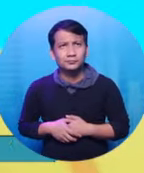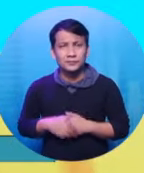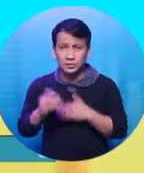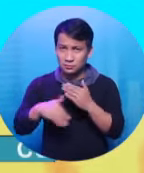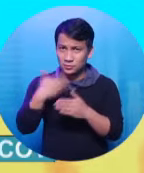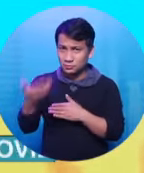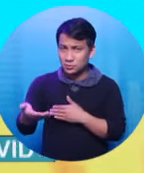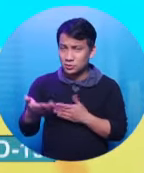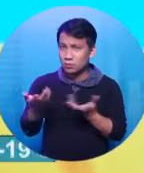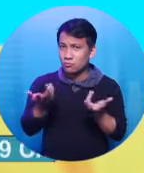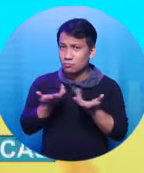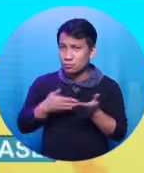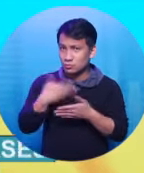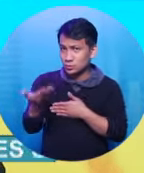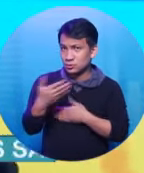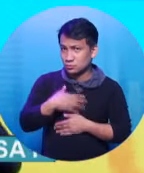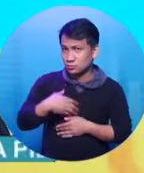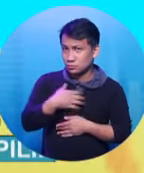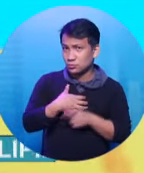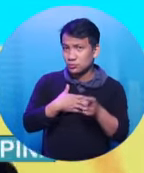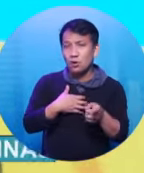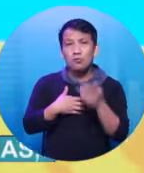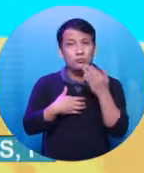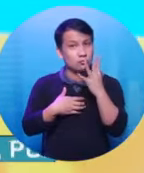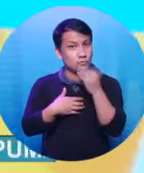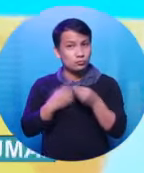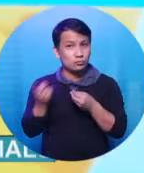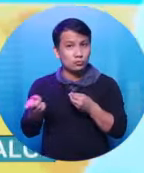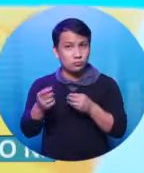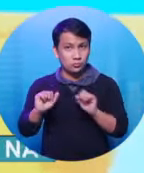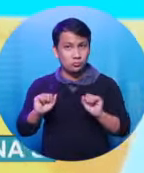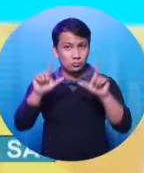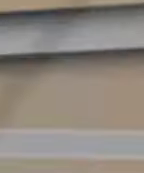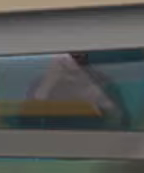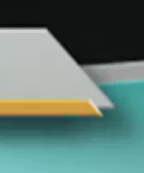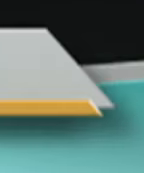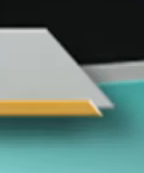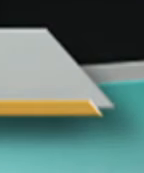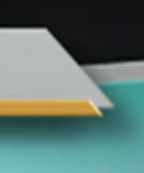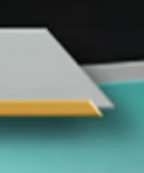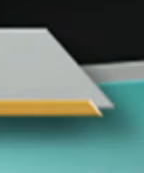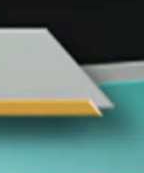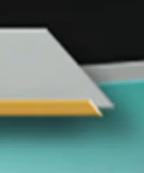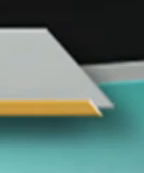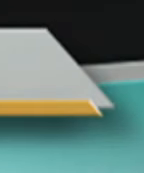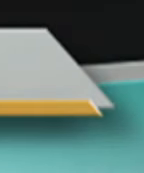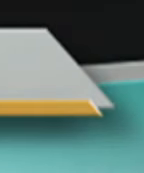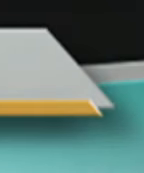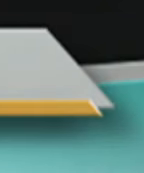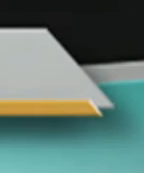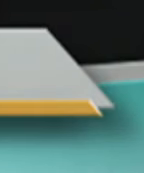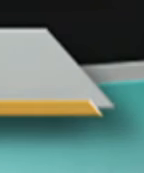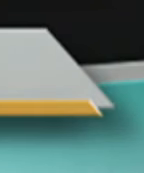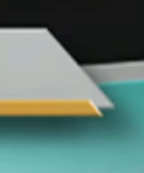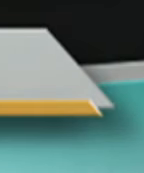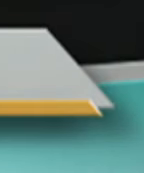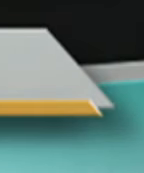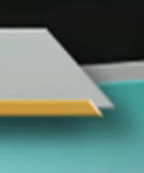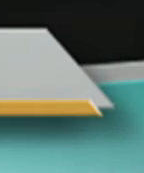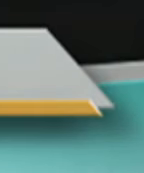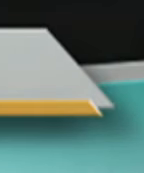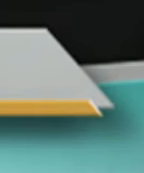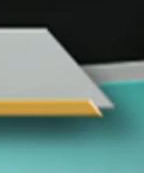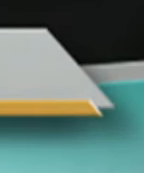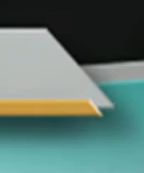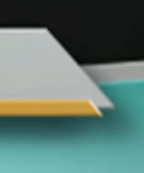Siguradong magiging maingay din itong susunod nating kaso. Ito, panoorin natin. Hi Carla, pasensya na kung umabot